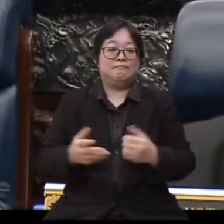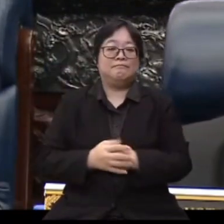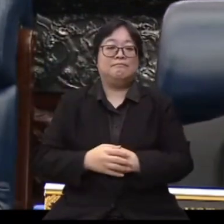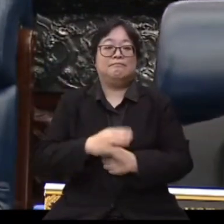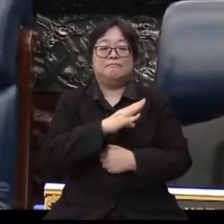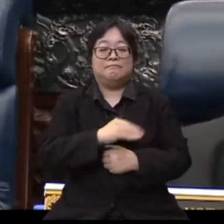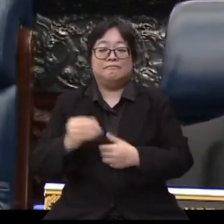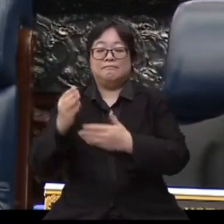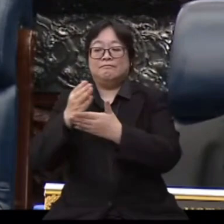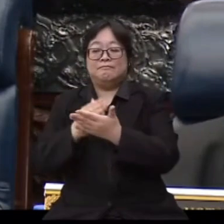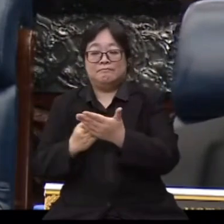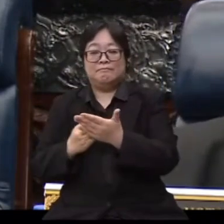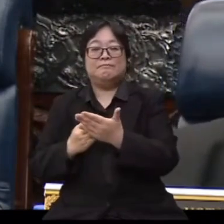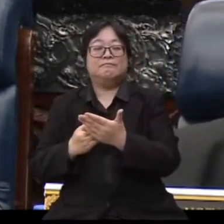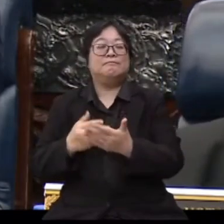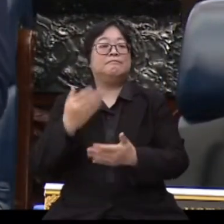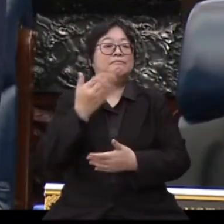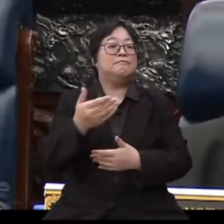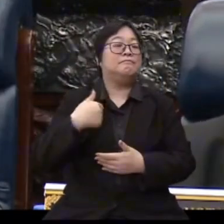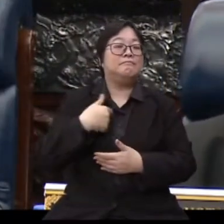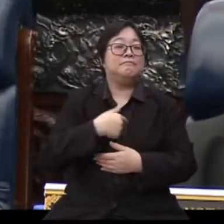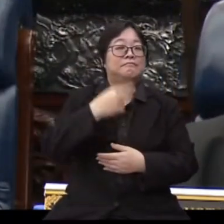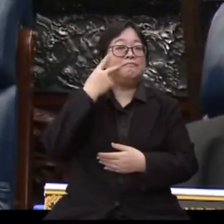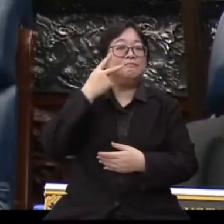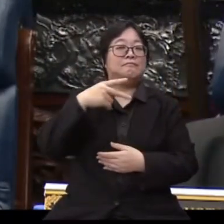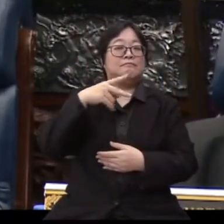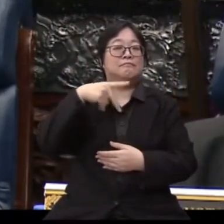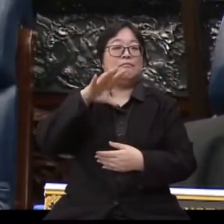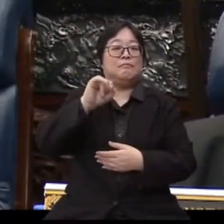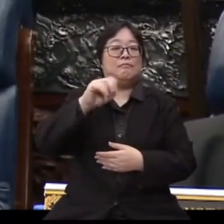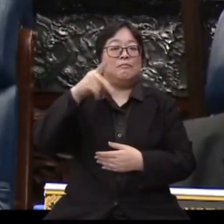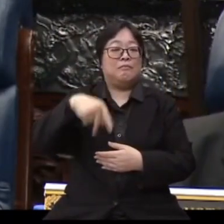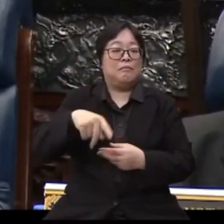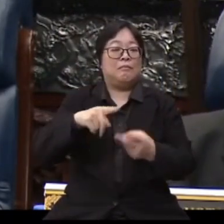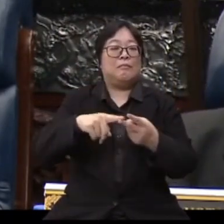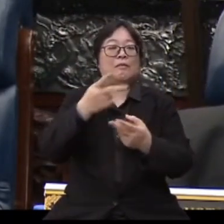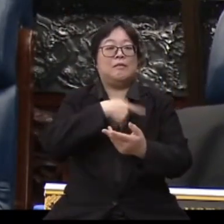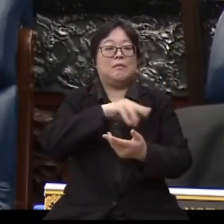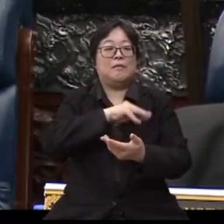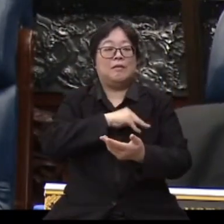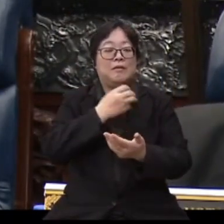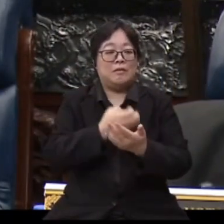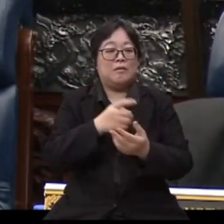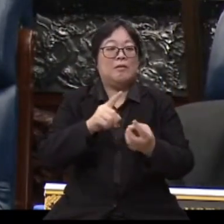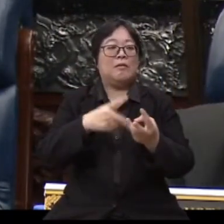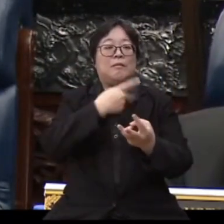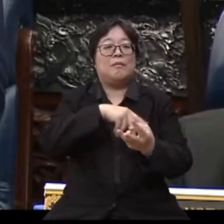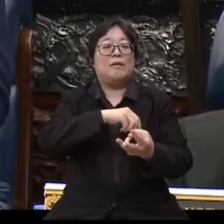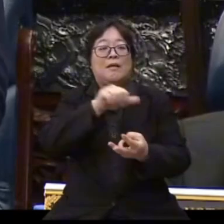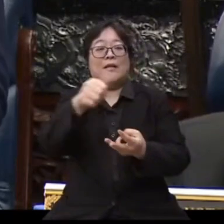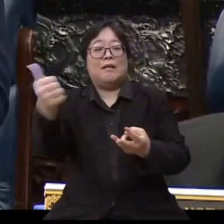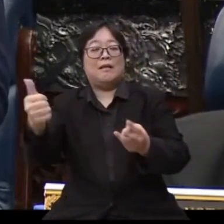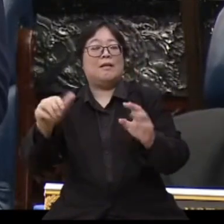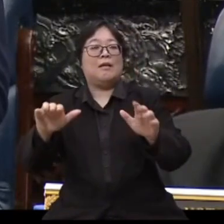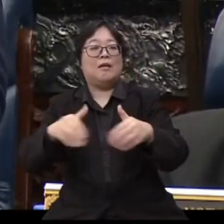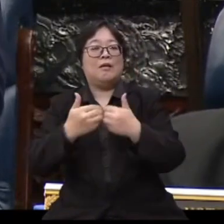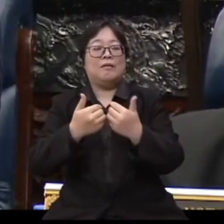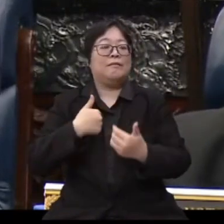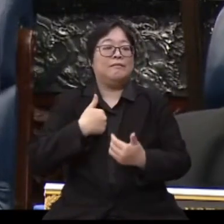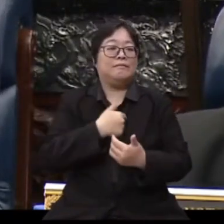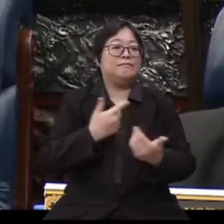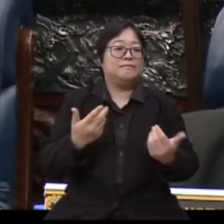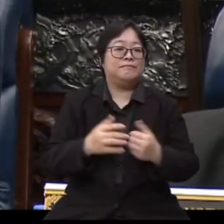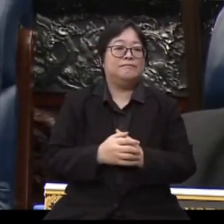dan sebahagian daripada perkara yang kami lihat di KUSKOP, di Kementerian Ekonomi dan kementerian-kementerian lain ialah bagaimana untuk